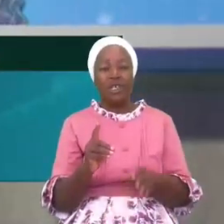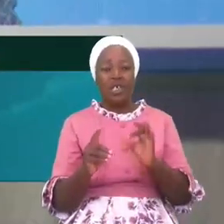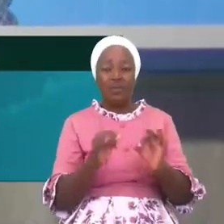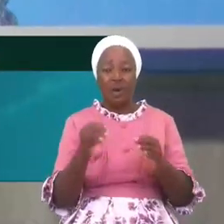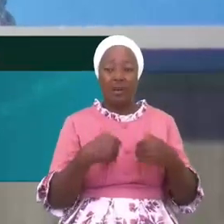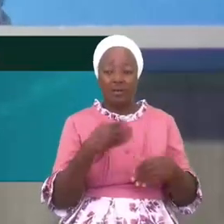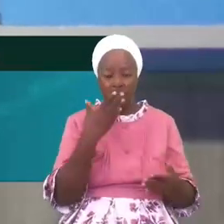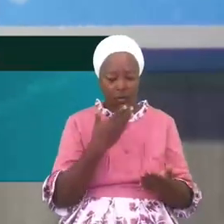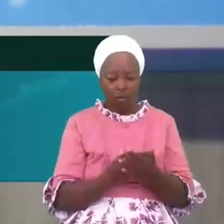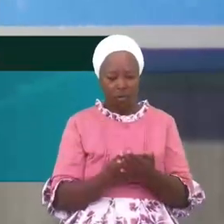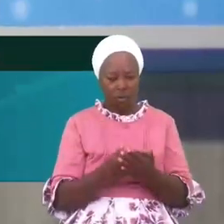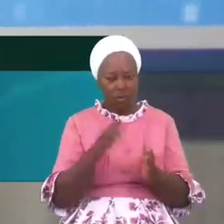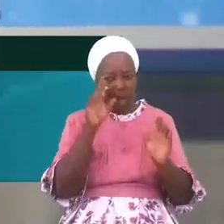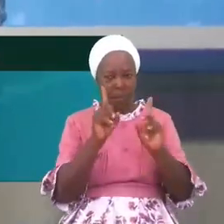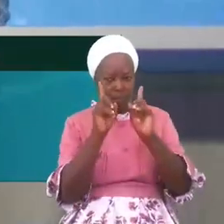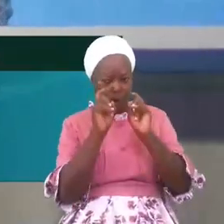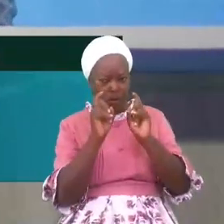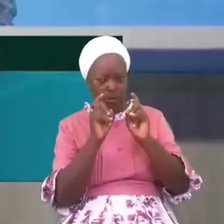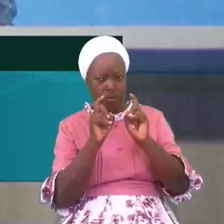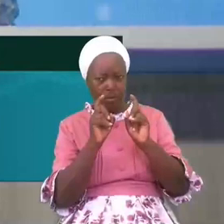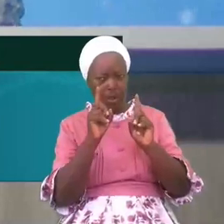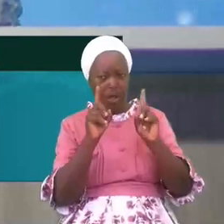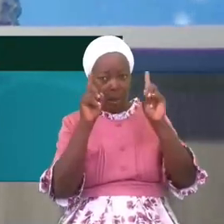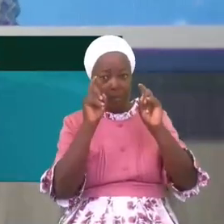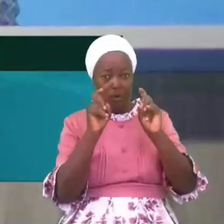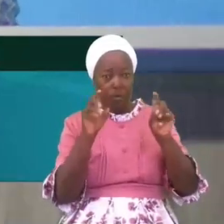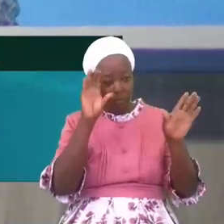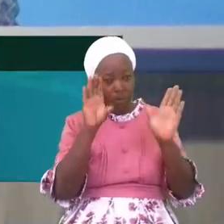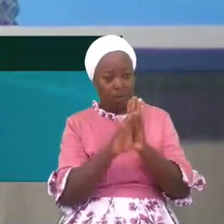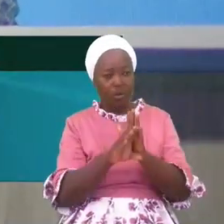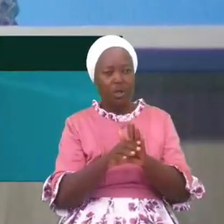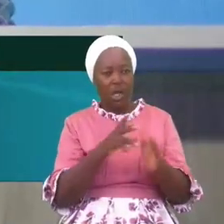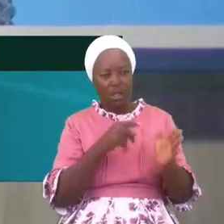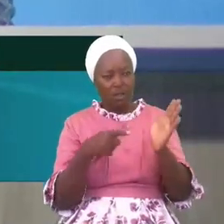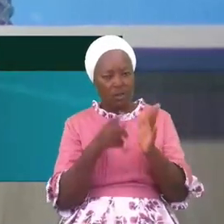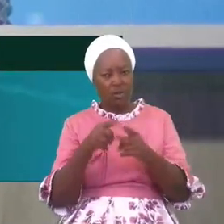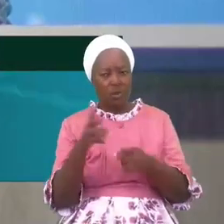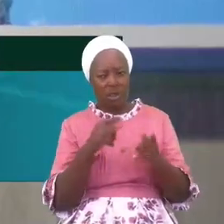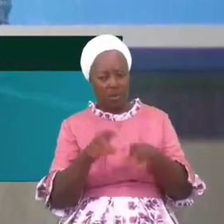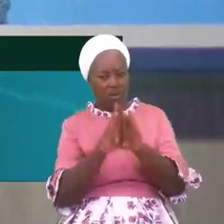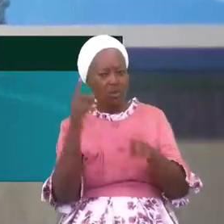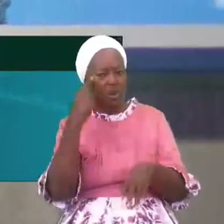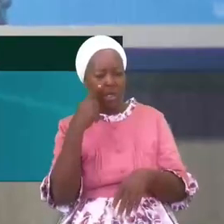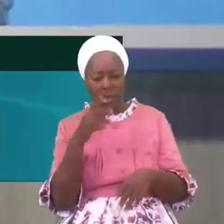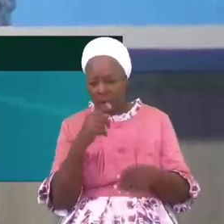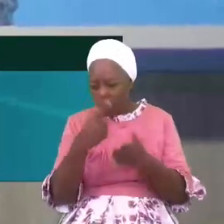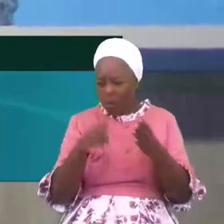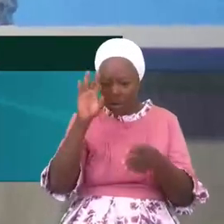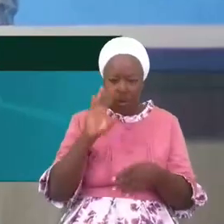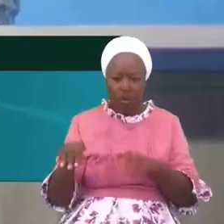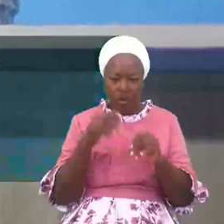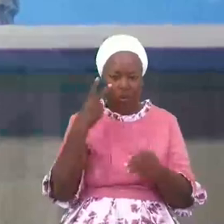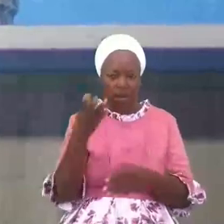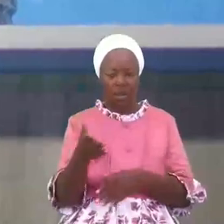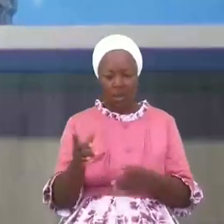Si une bonne image t'est montrée et tu fermes les yeux et tu dis, quelle couleur vois-tu? Je ne